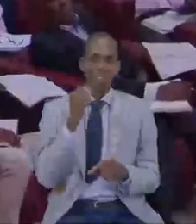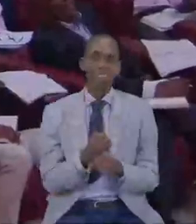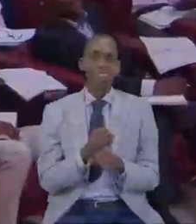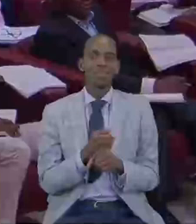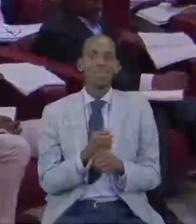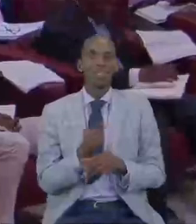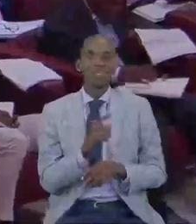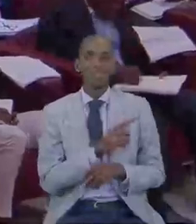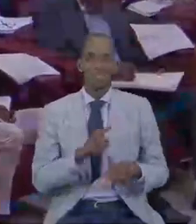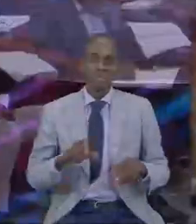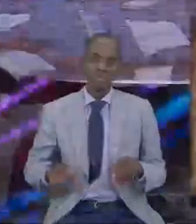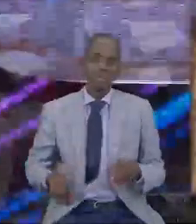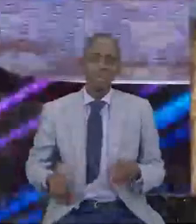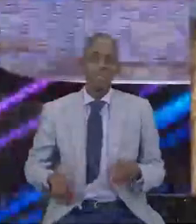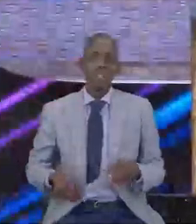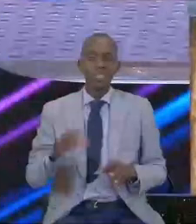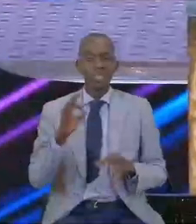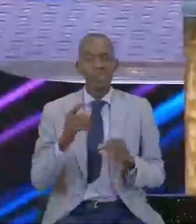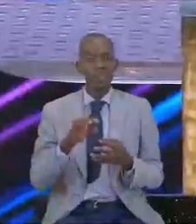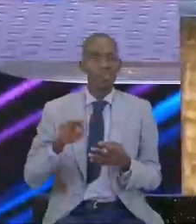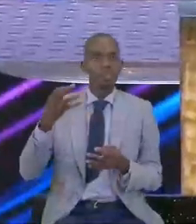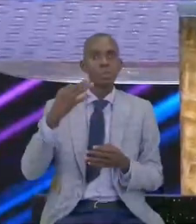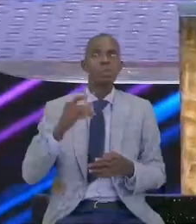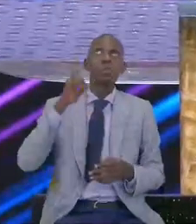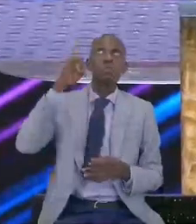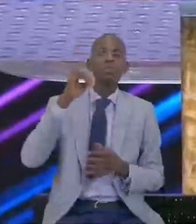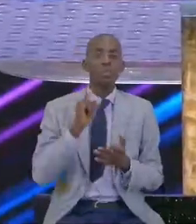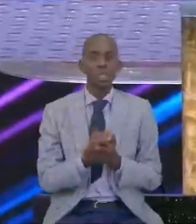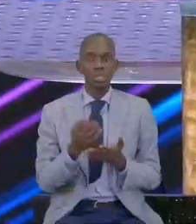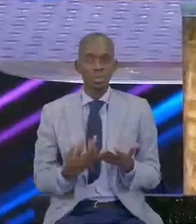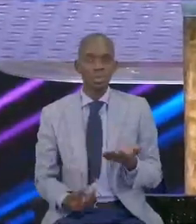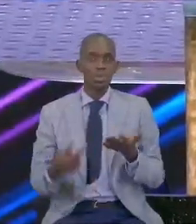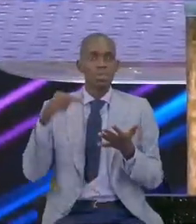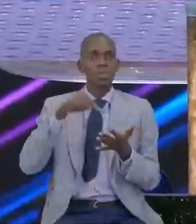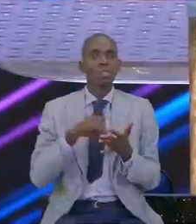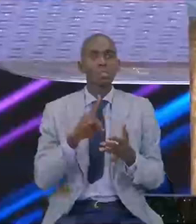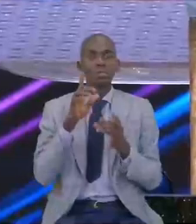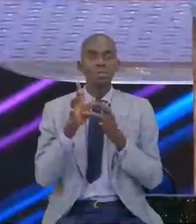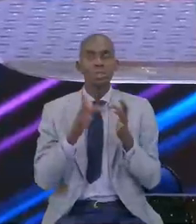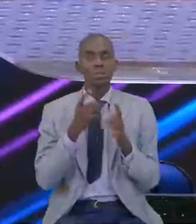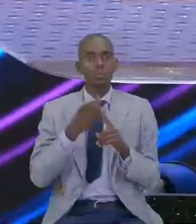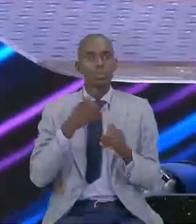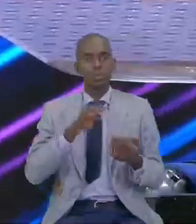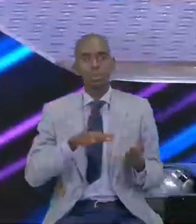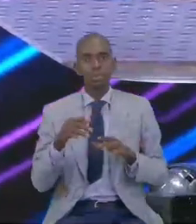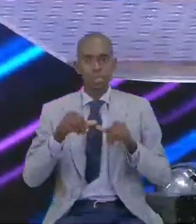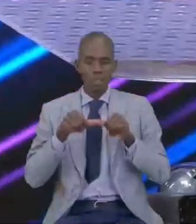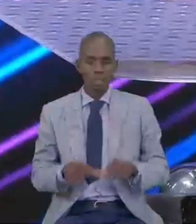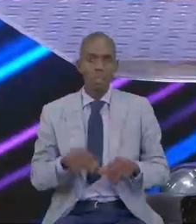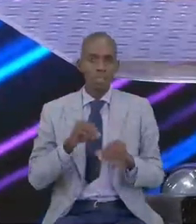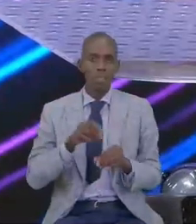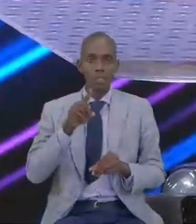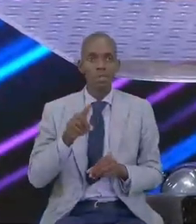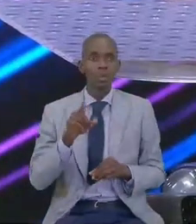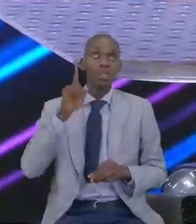si l'esprit de celui qui a ressuscité Jésus d'entre les morts habite en vous, celui qui a ressuscité